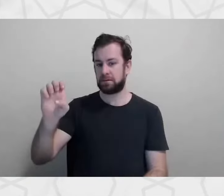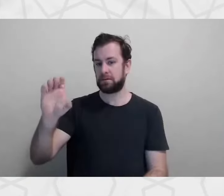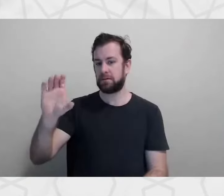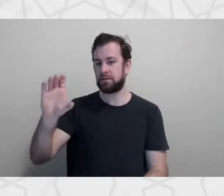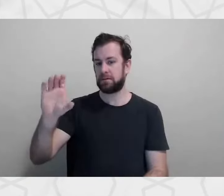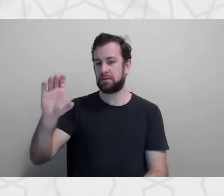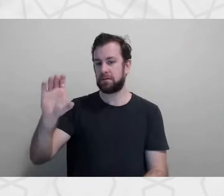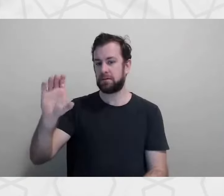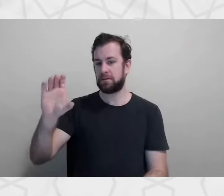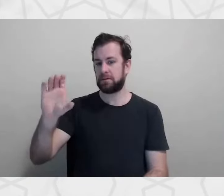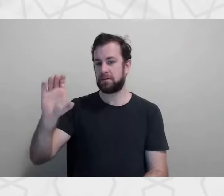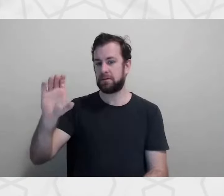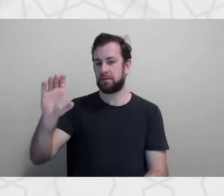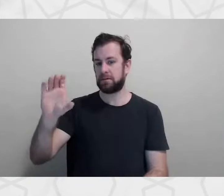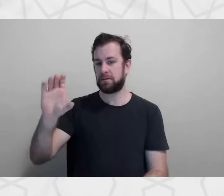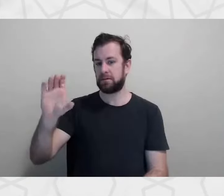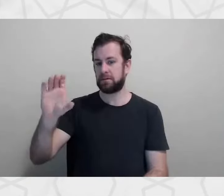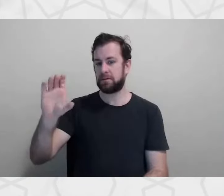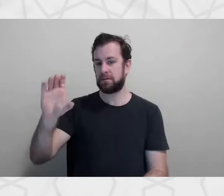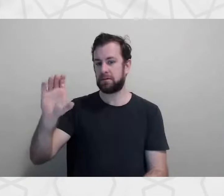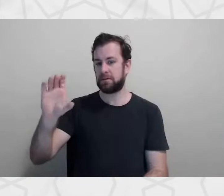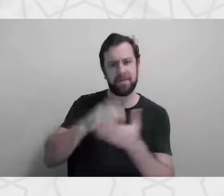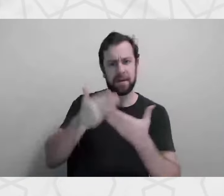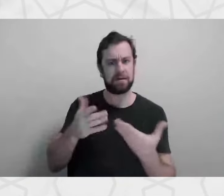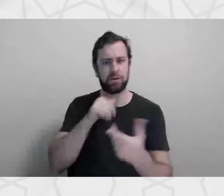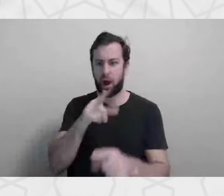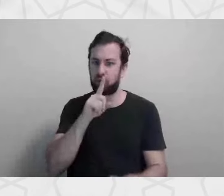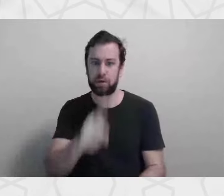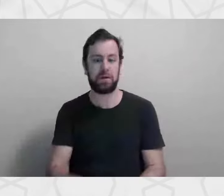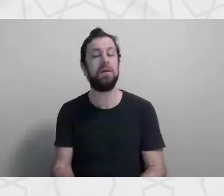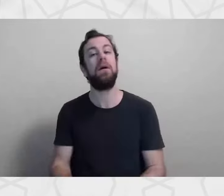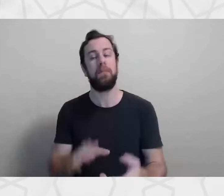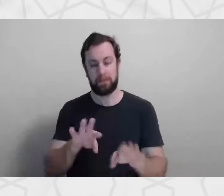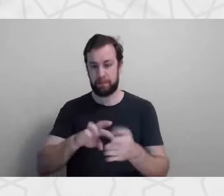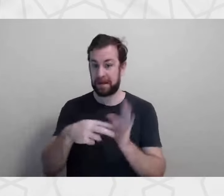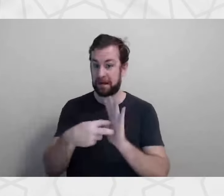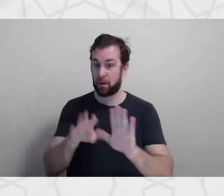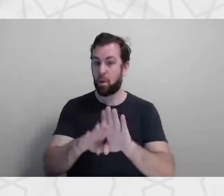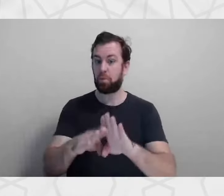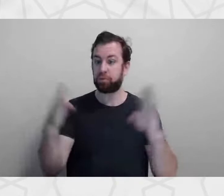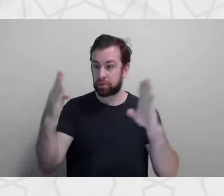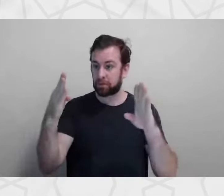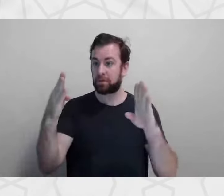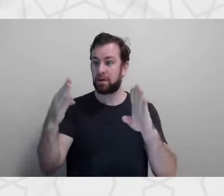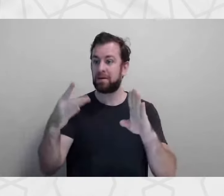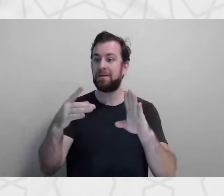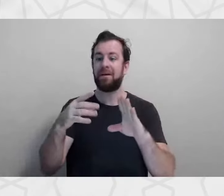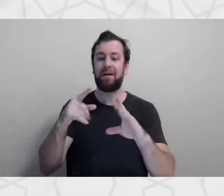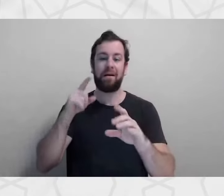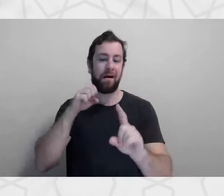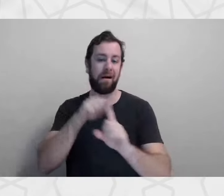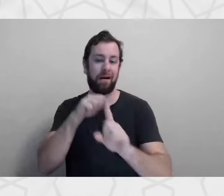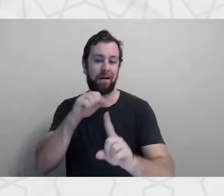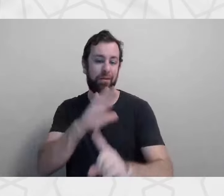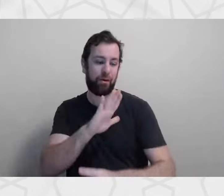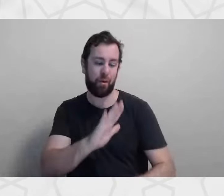are not real, and that opens up the door to deception in their whole life. And the Prophet ﷺ